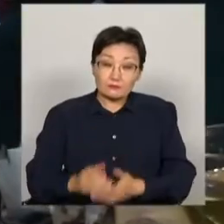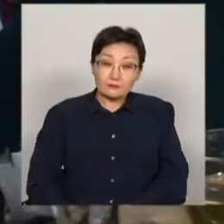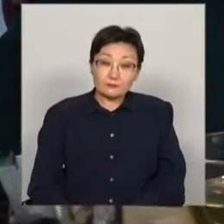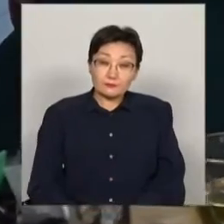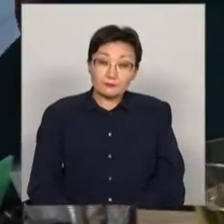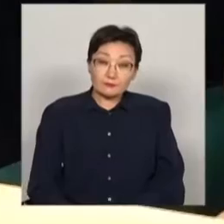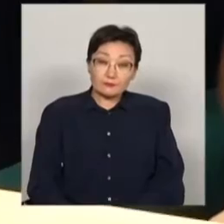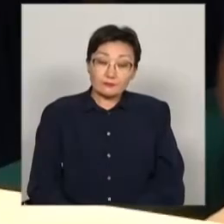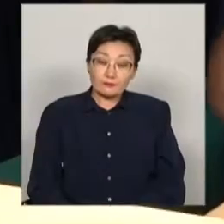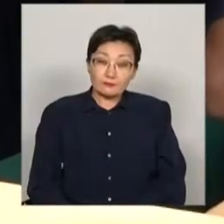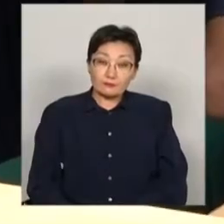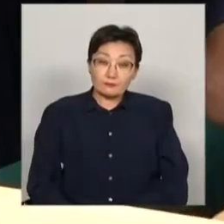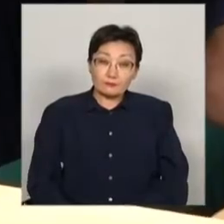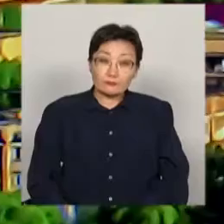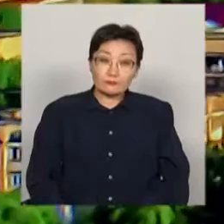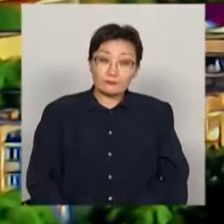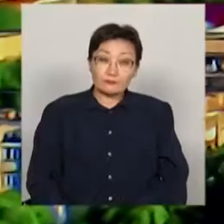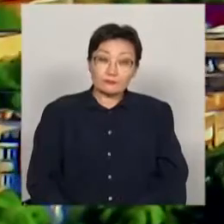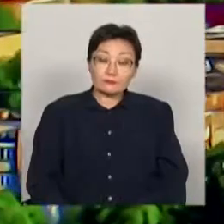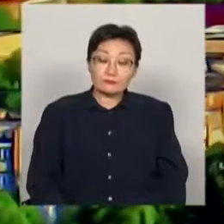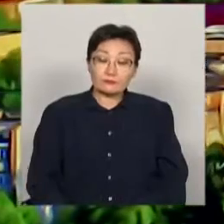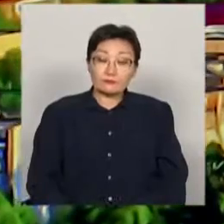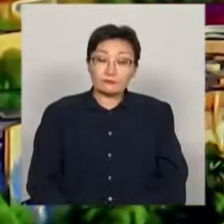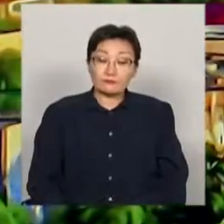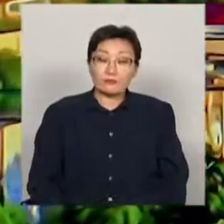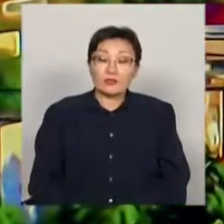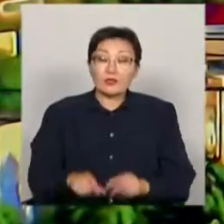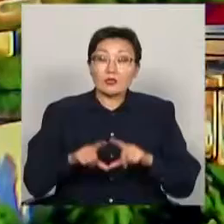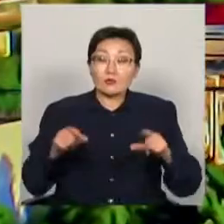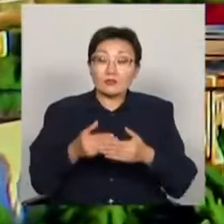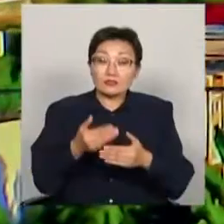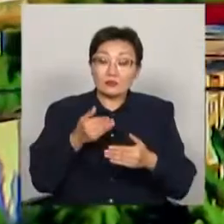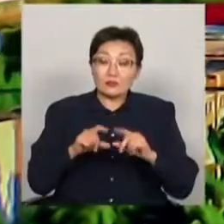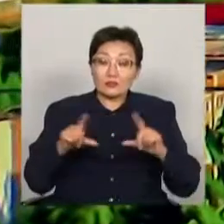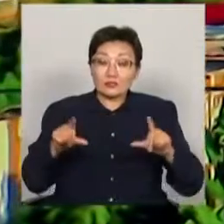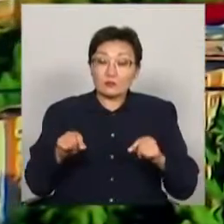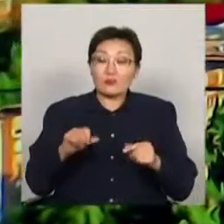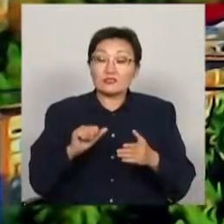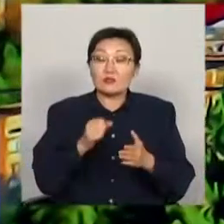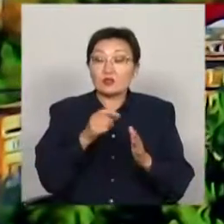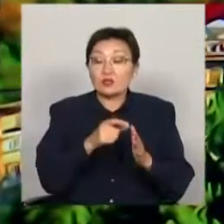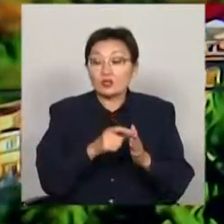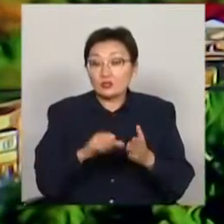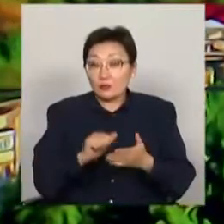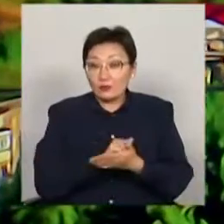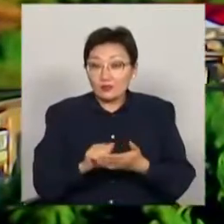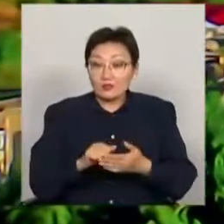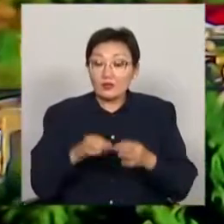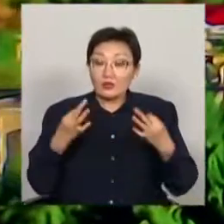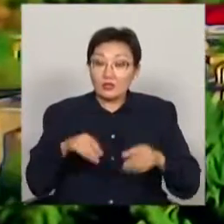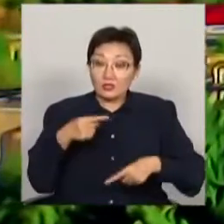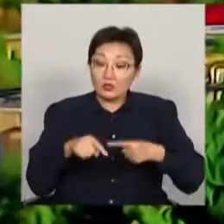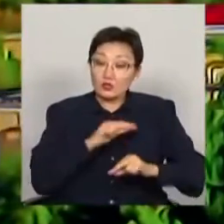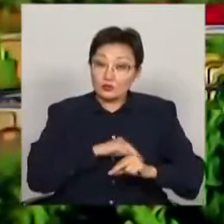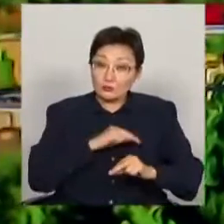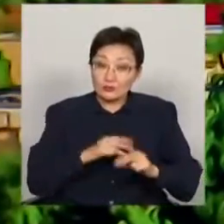Қалуов, Санжар Ерік, Алматы телеарнасы. Мектепке дейінгі ұйымдар лицензиямен ғана жұмыс істеуі керек. Аталған мәселе